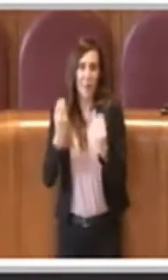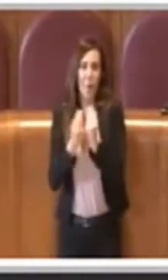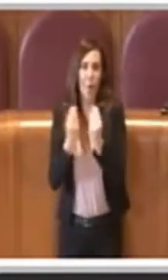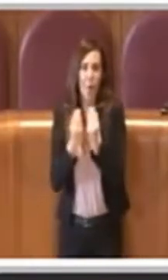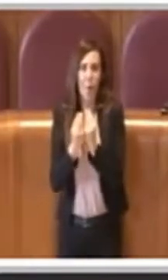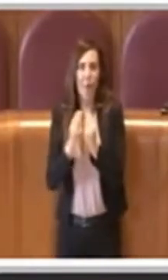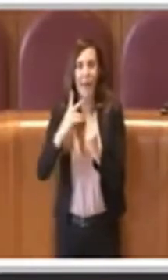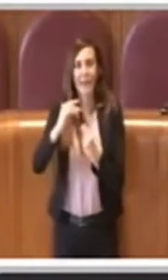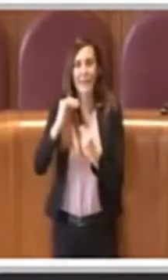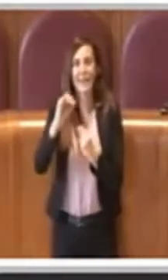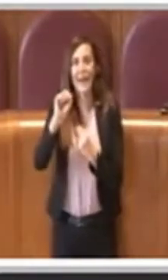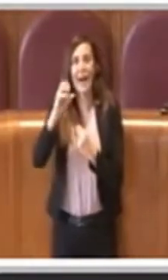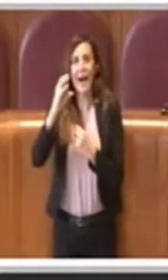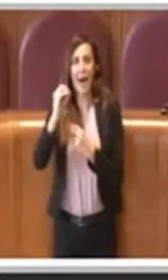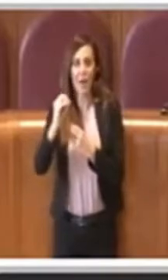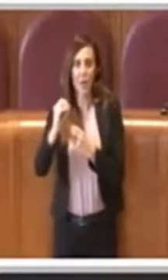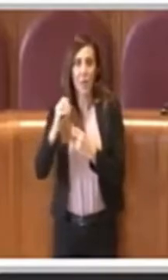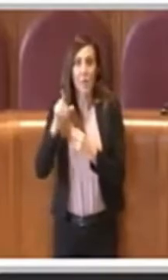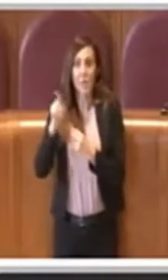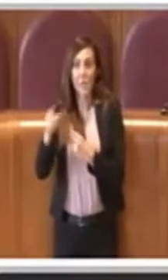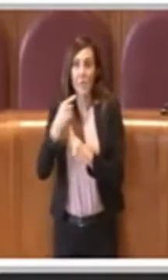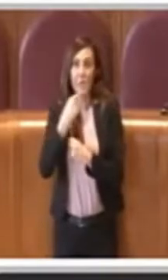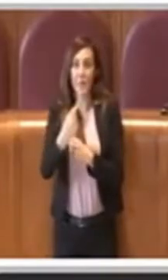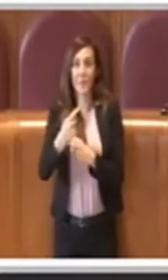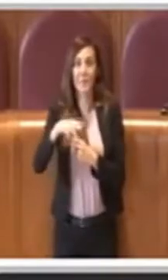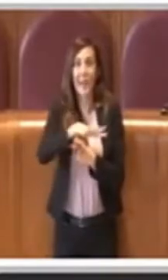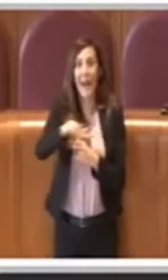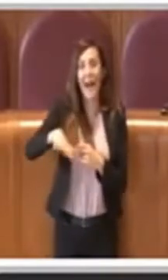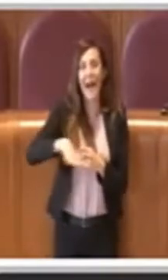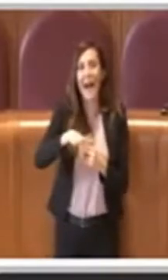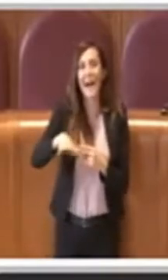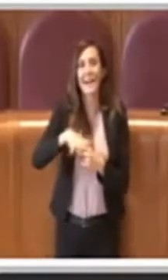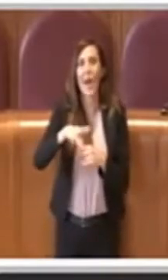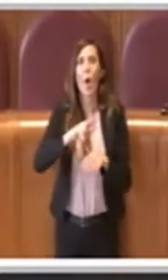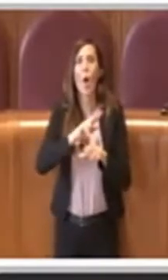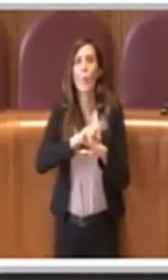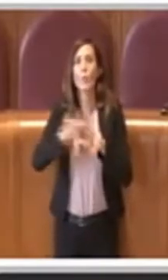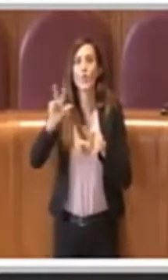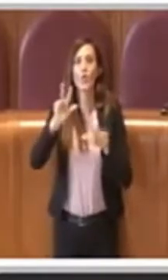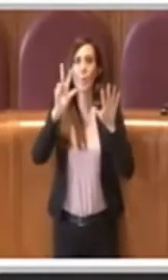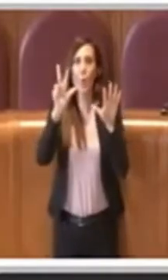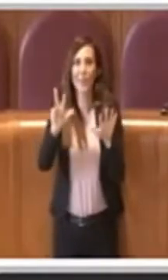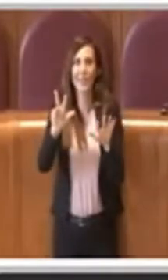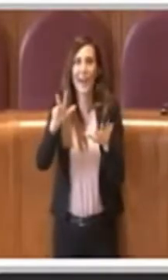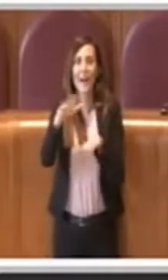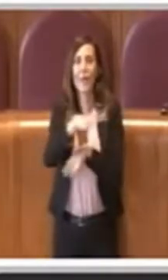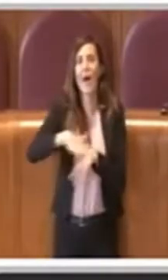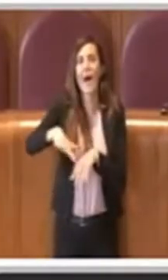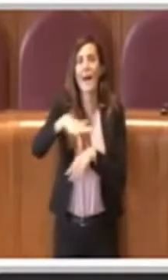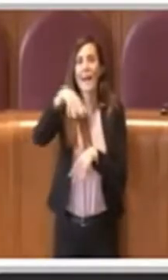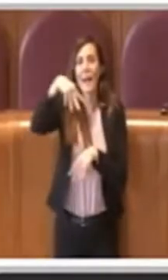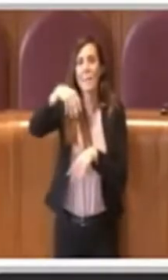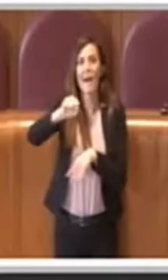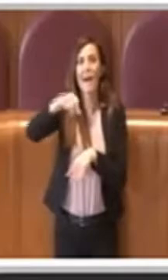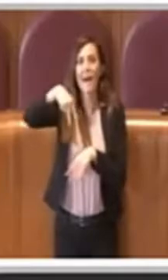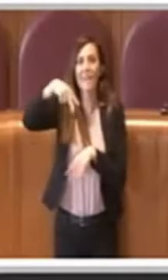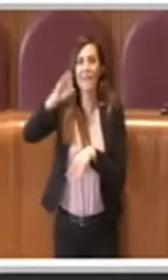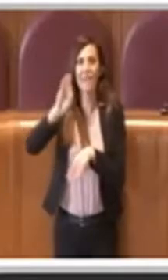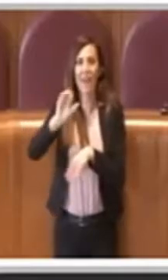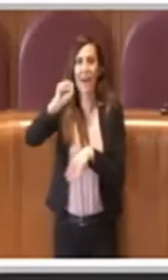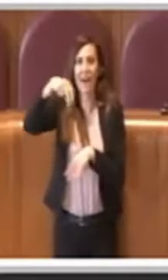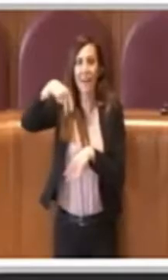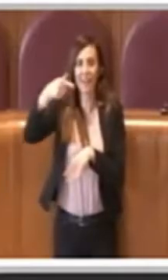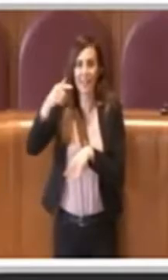collega Diaco. È stato detto che l'area di Malfante dell'ottavo municipio non era idonea. Non è così, l'area era